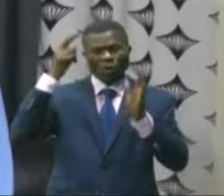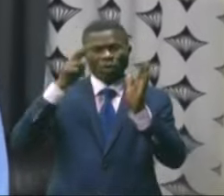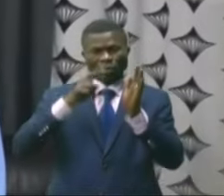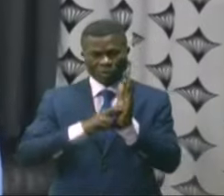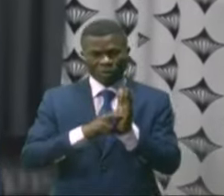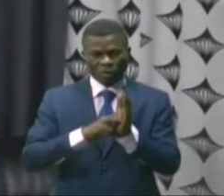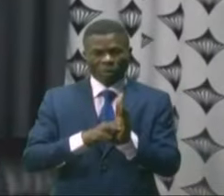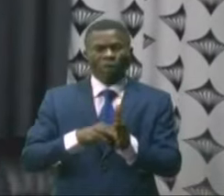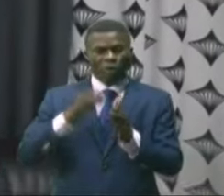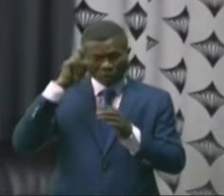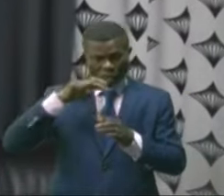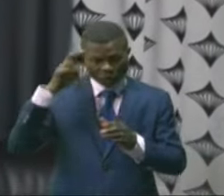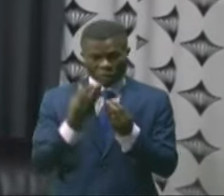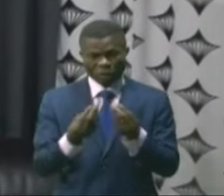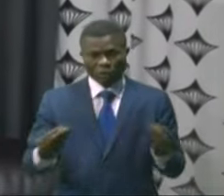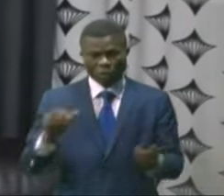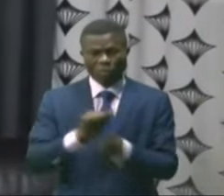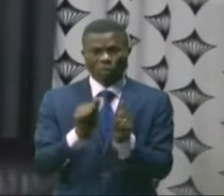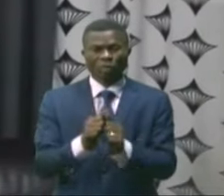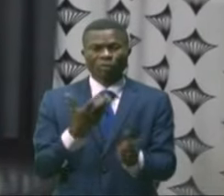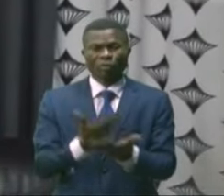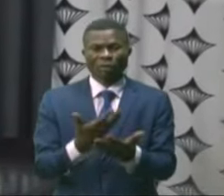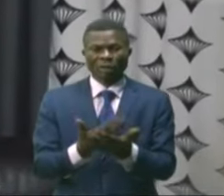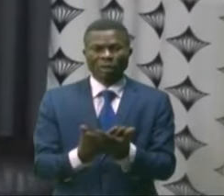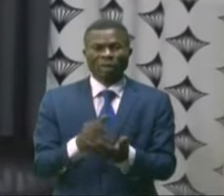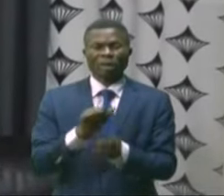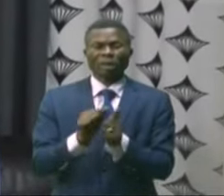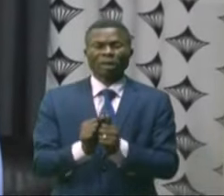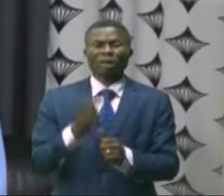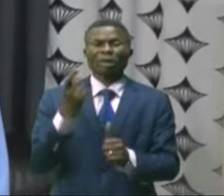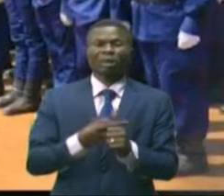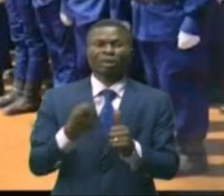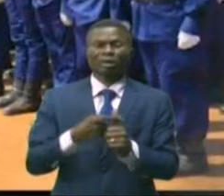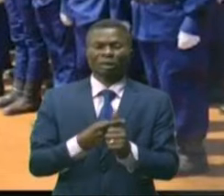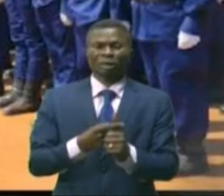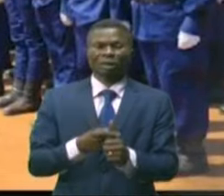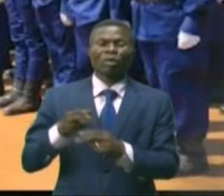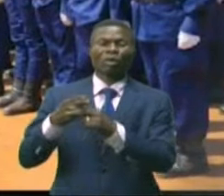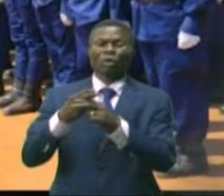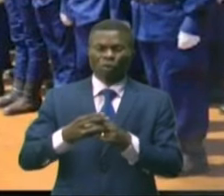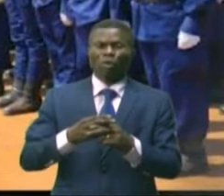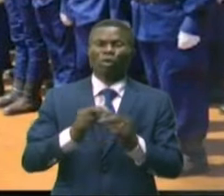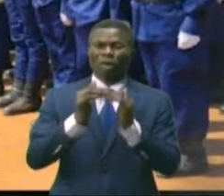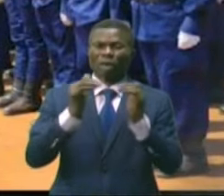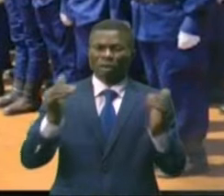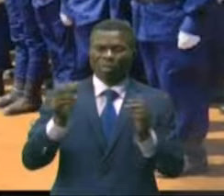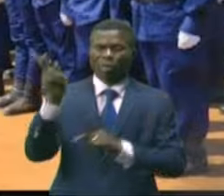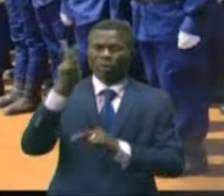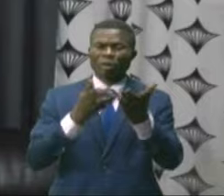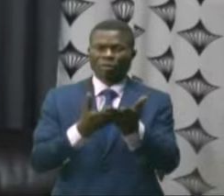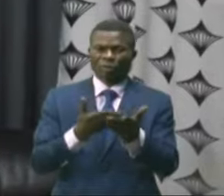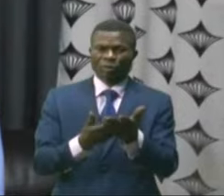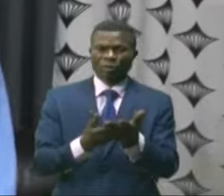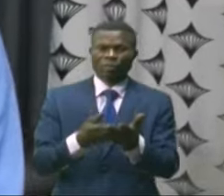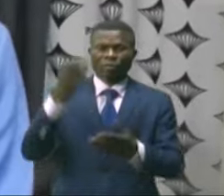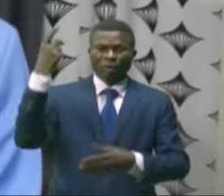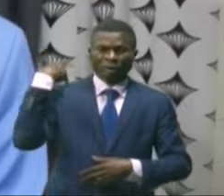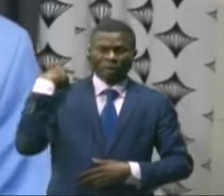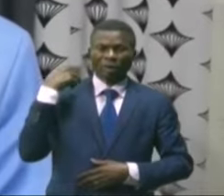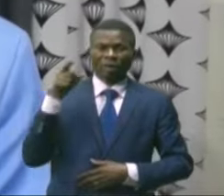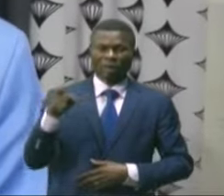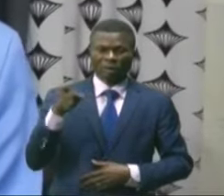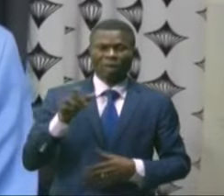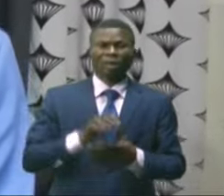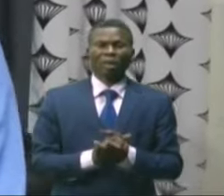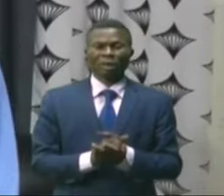de bien veiller pour des solutions idoines, spécialement assurer la sécurité de ses administrés. Pour l'honorable Richard Tchenda